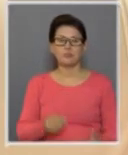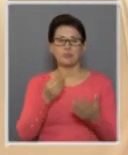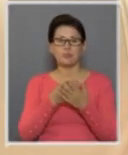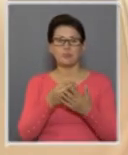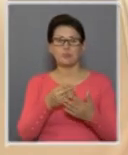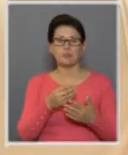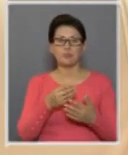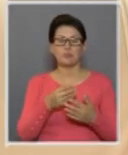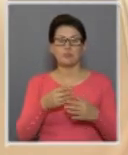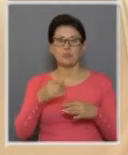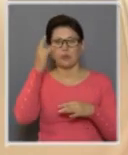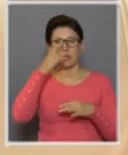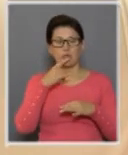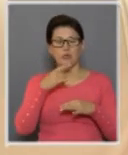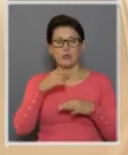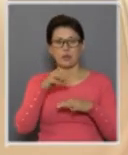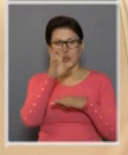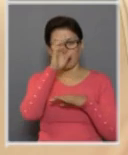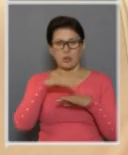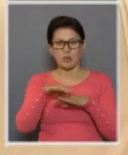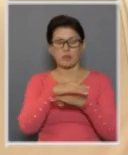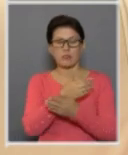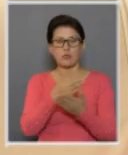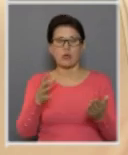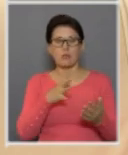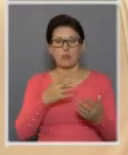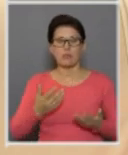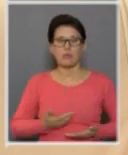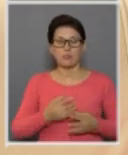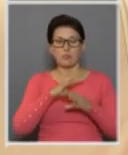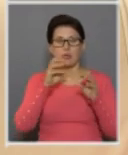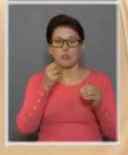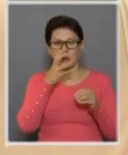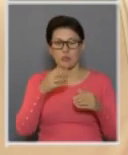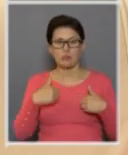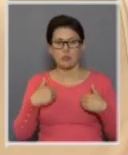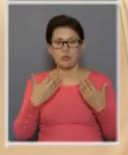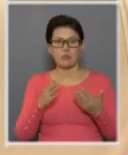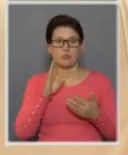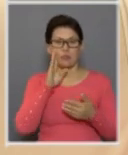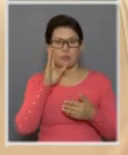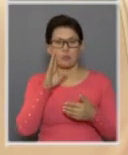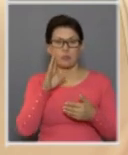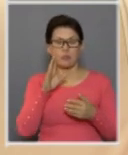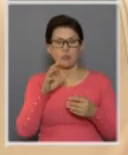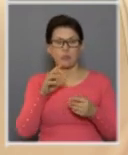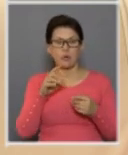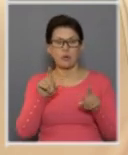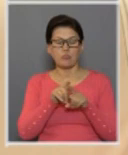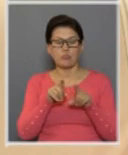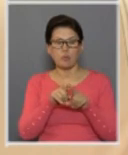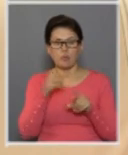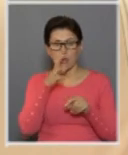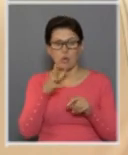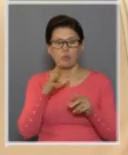Құрметті Қазақстан елі, сіздерге өмірдегі барлық жақсылықты тілеймін. Таңдарыңыз таң шапағатымен